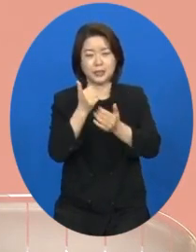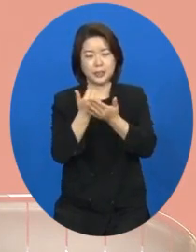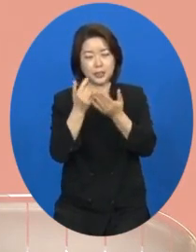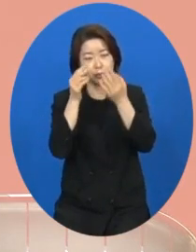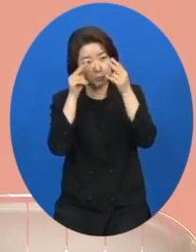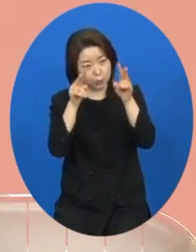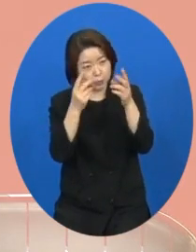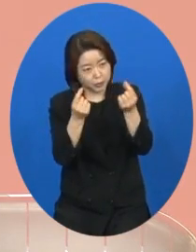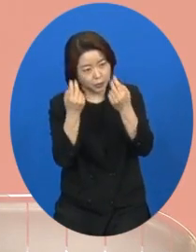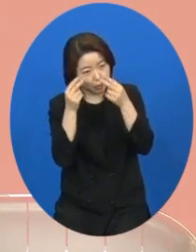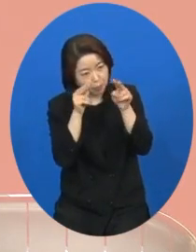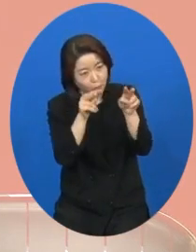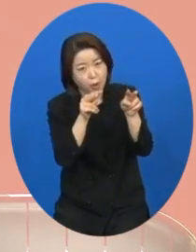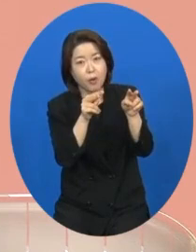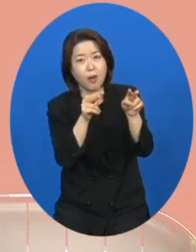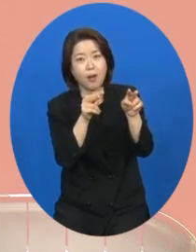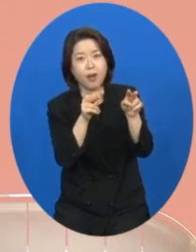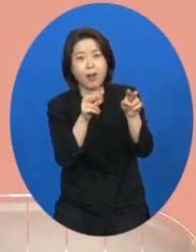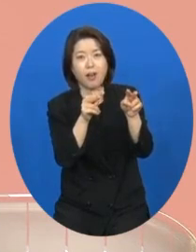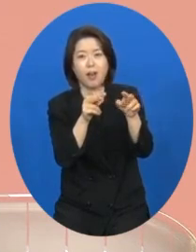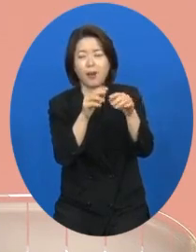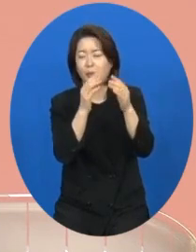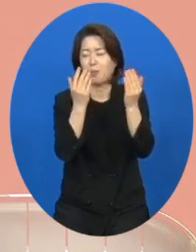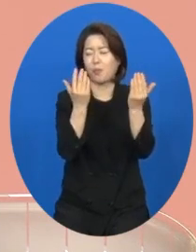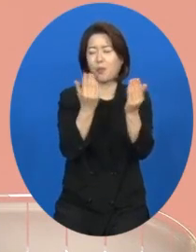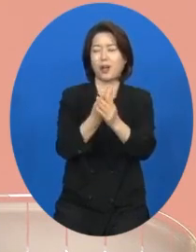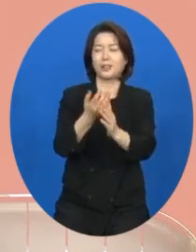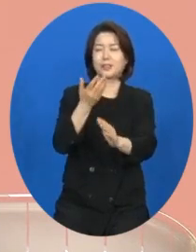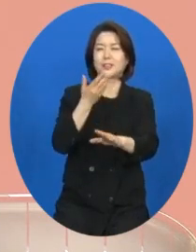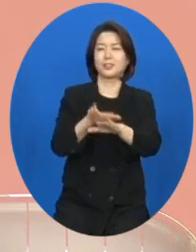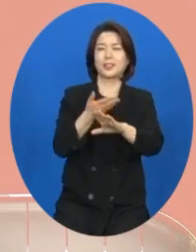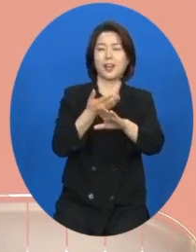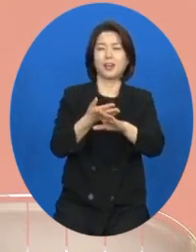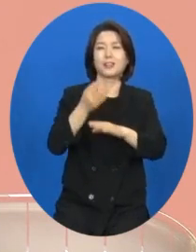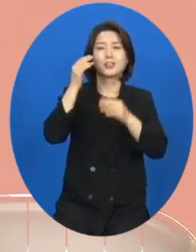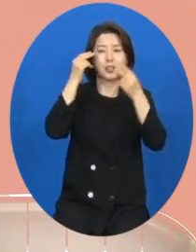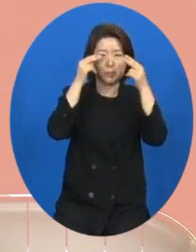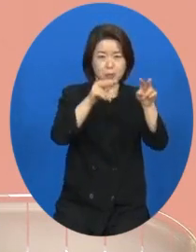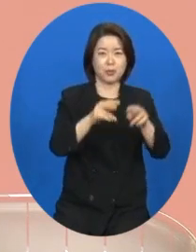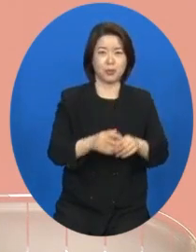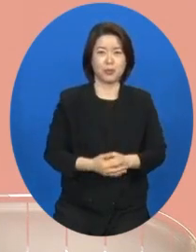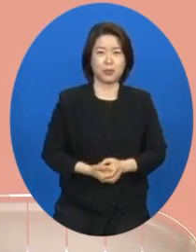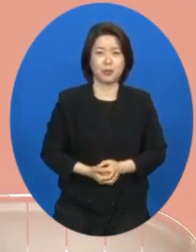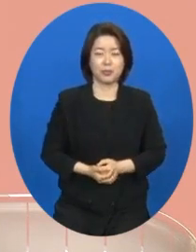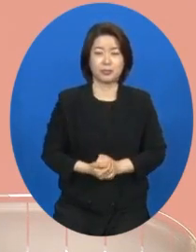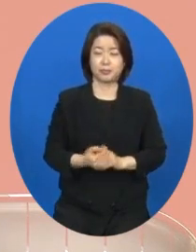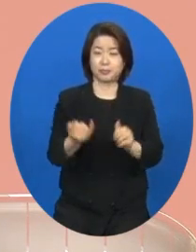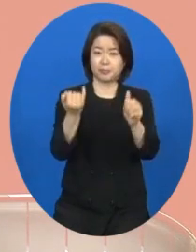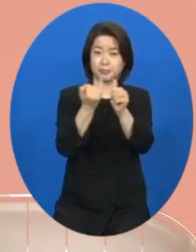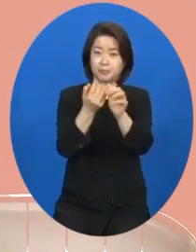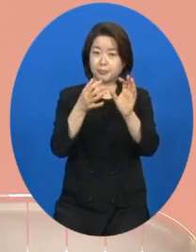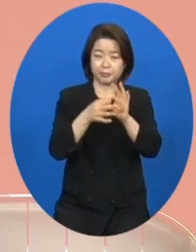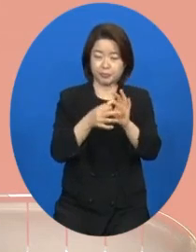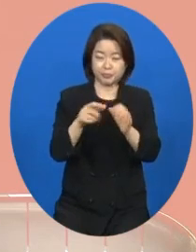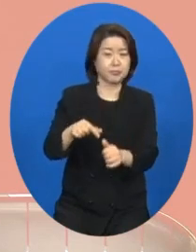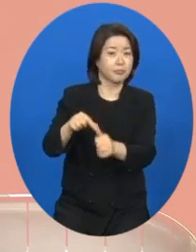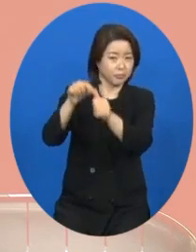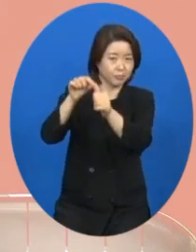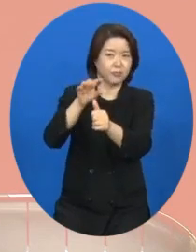보듯이 바라보면 완전히 다르게 보입니다. 부부 관계의